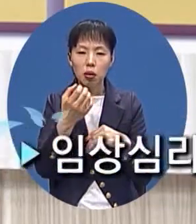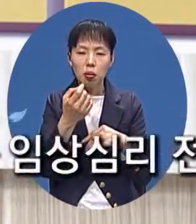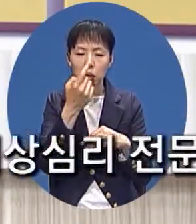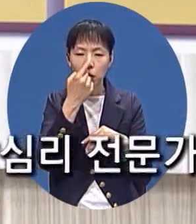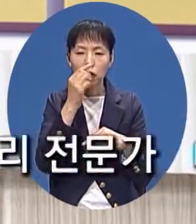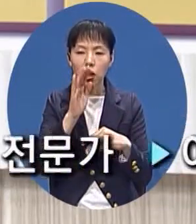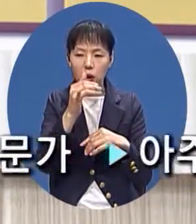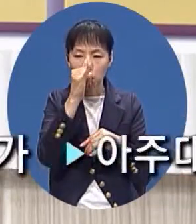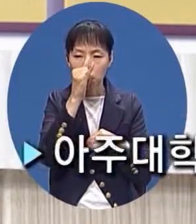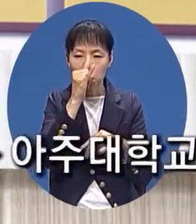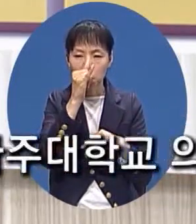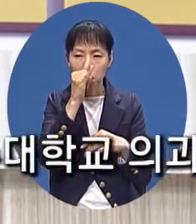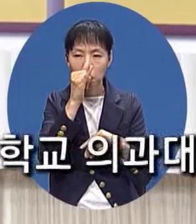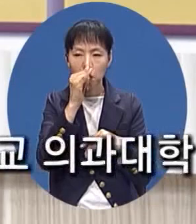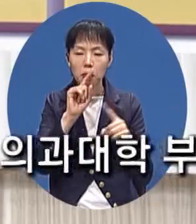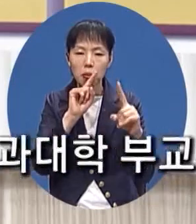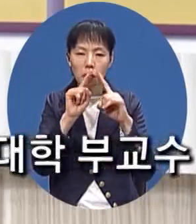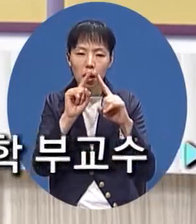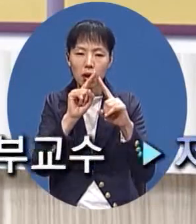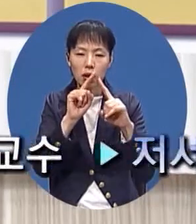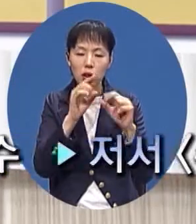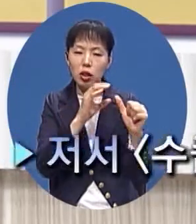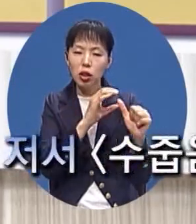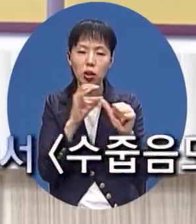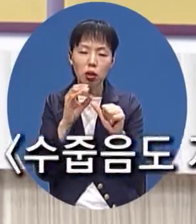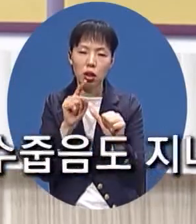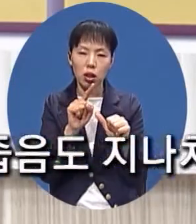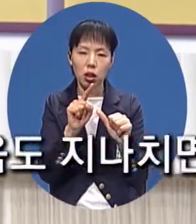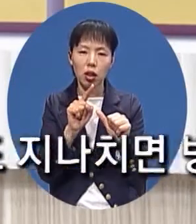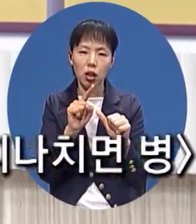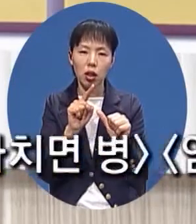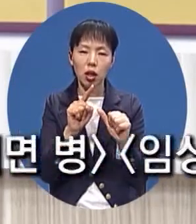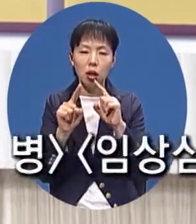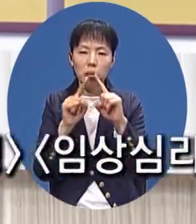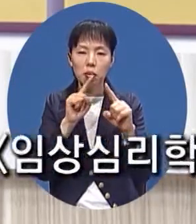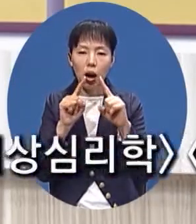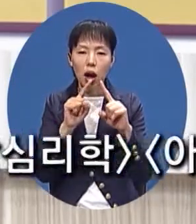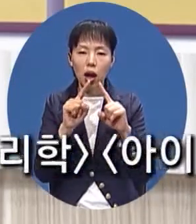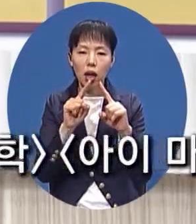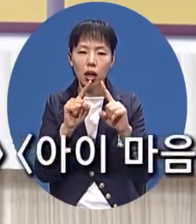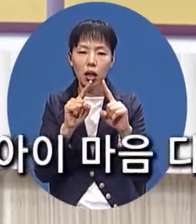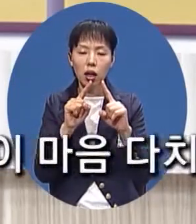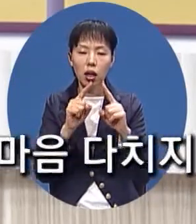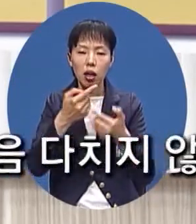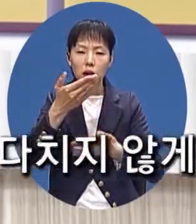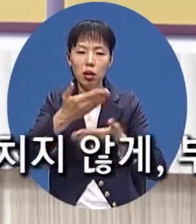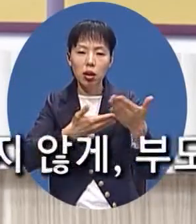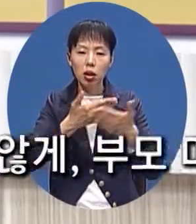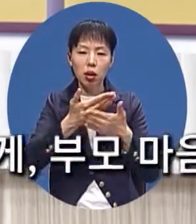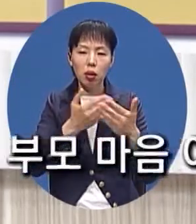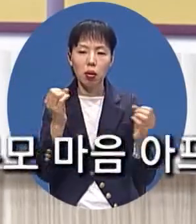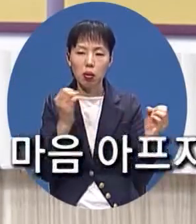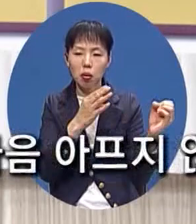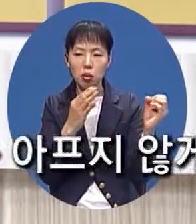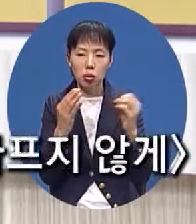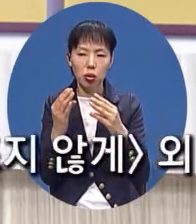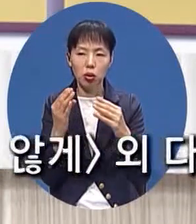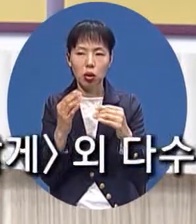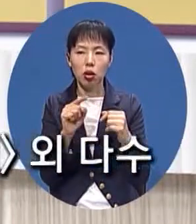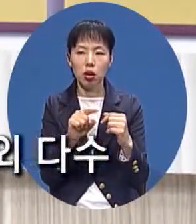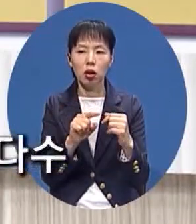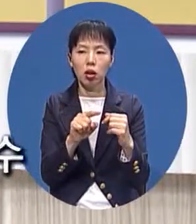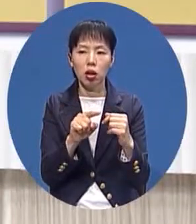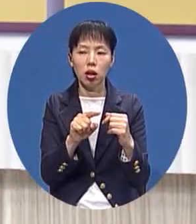문제가 없어 보여요. 네. 근데 이제 언어를 활용한다는 거는 언어의 가장 주기능은 대화와 소통이거든요. 근데 주원이는 지금 이제 이